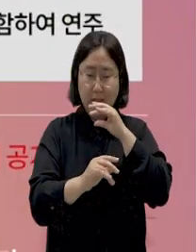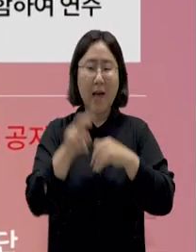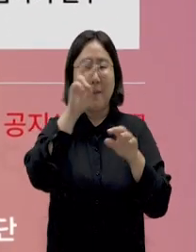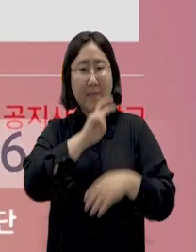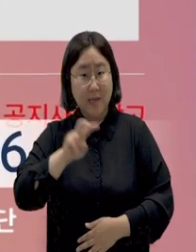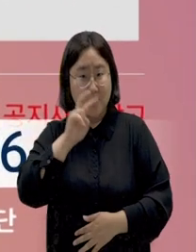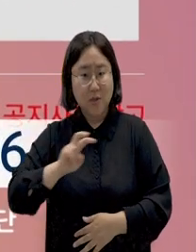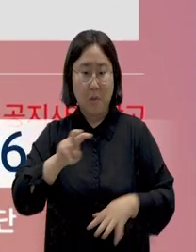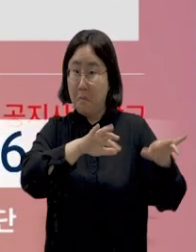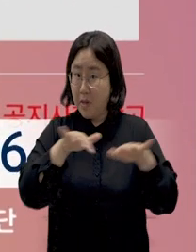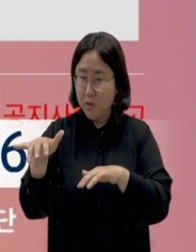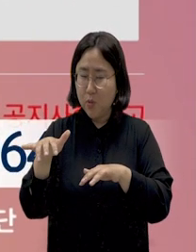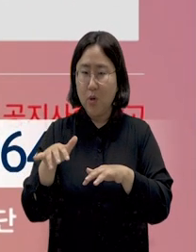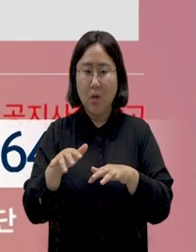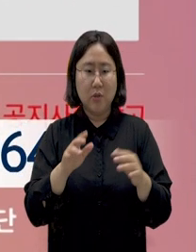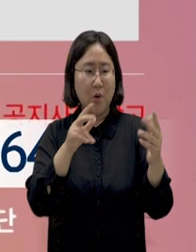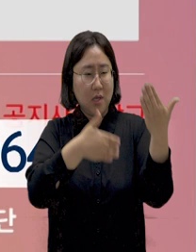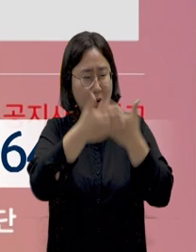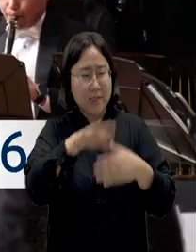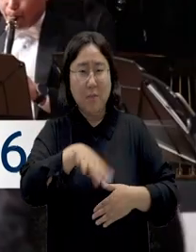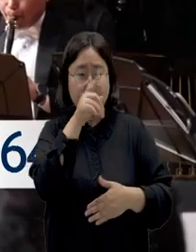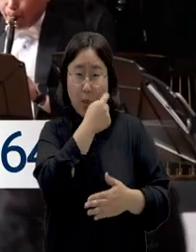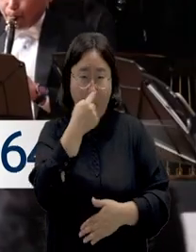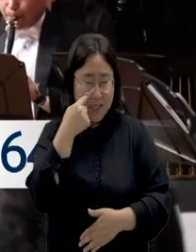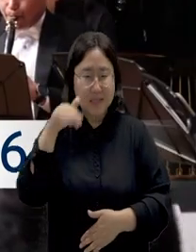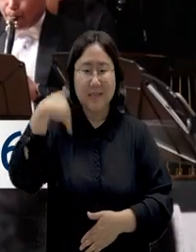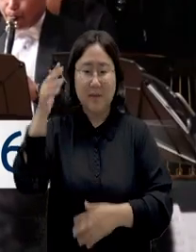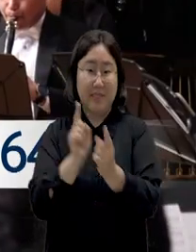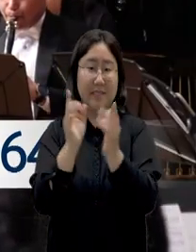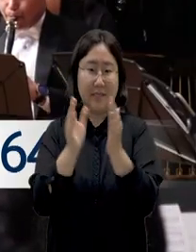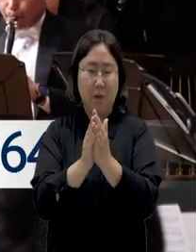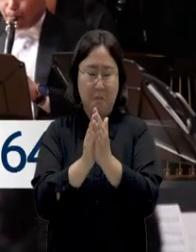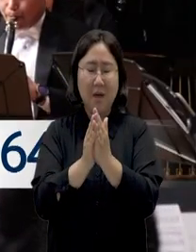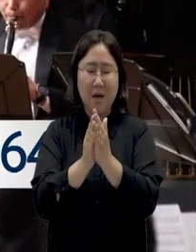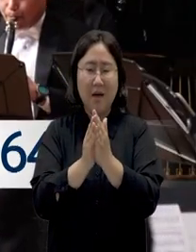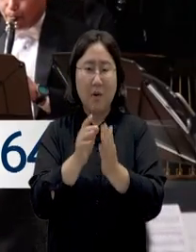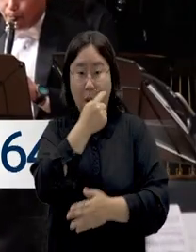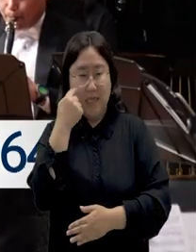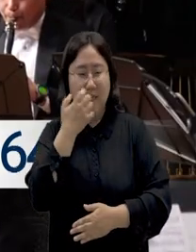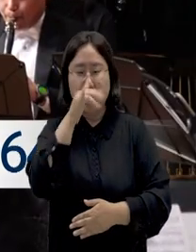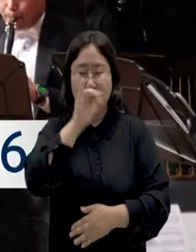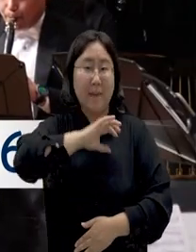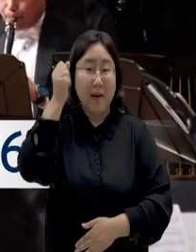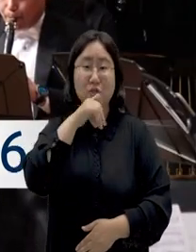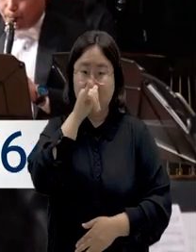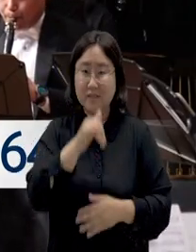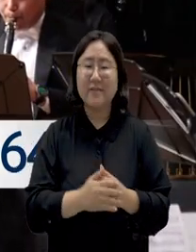성악 분야로 비대면 영상 면접과 2차 현장 실기 심사를 거쳐 최종 대상자를 선정하게